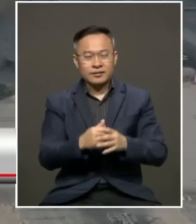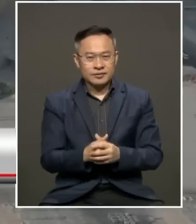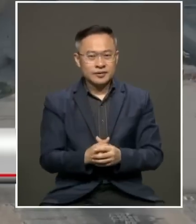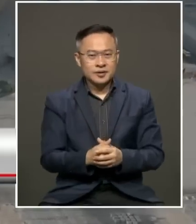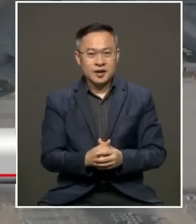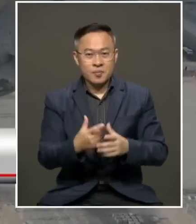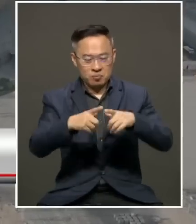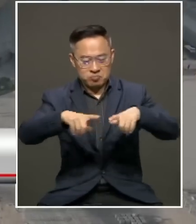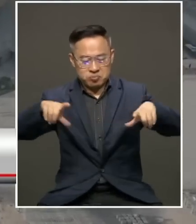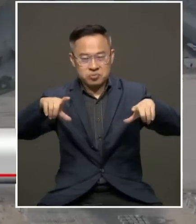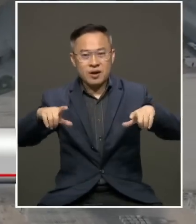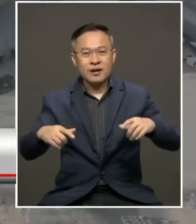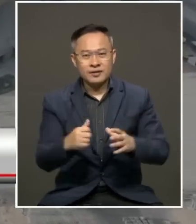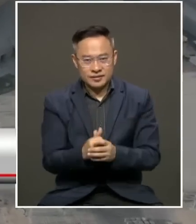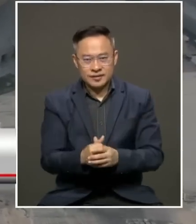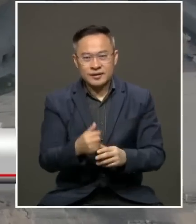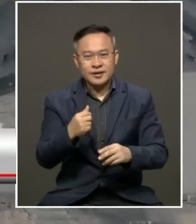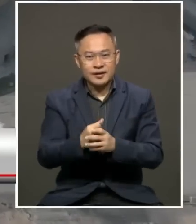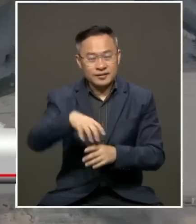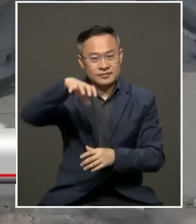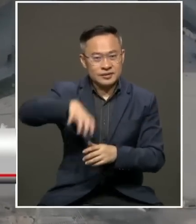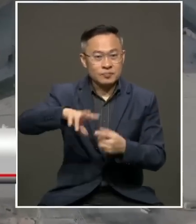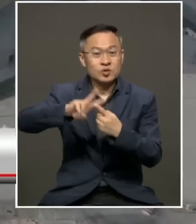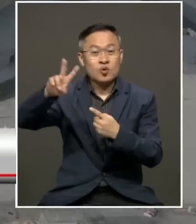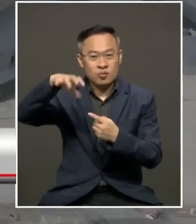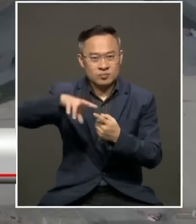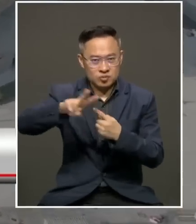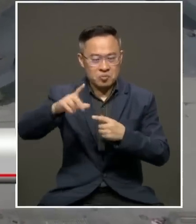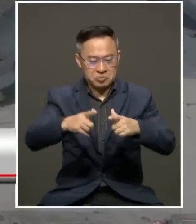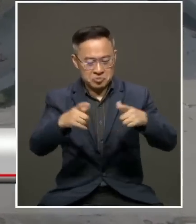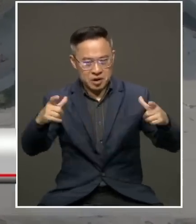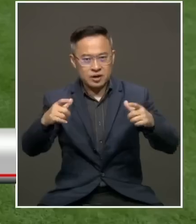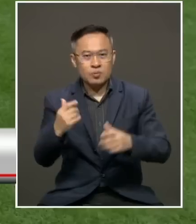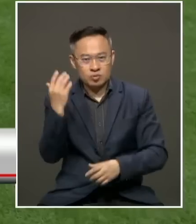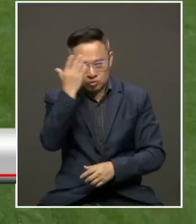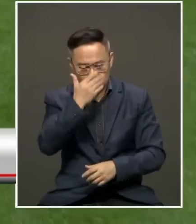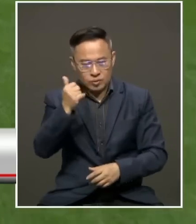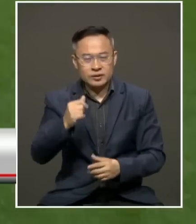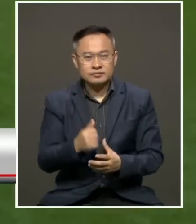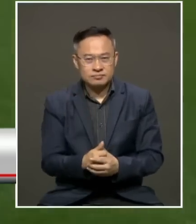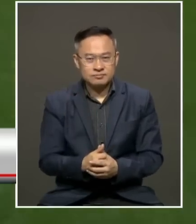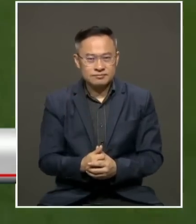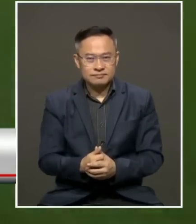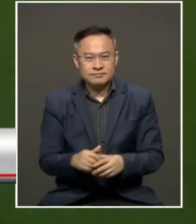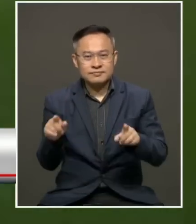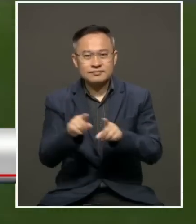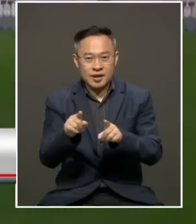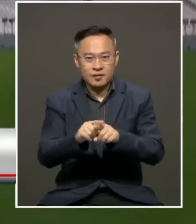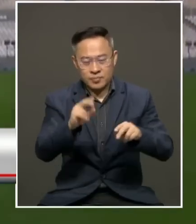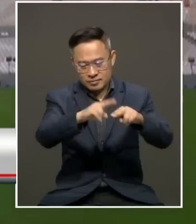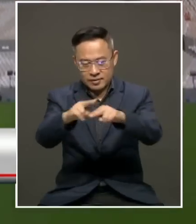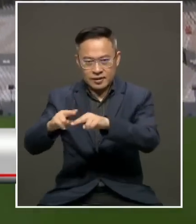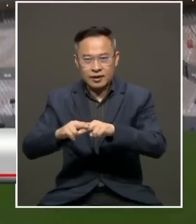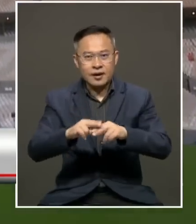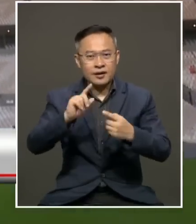ลูซาอิลไอคอนิกส์สเตเดียม 2อ้าความยิ่งใหญ่อันนี้สวยนะเพราะไม่งั้นเนี่ย